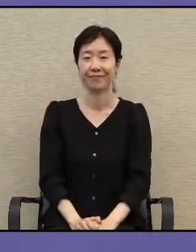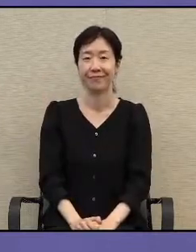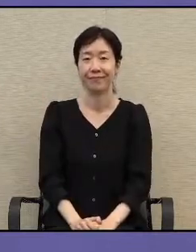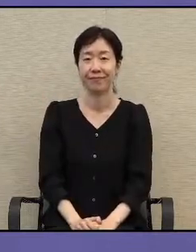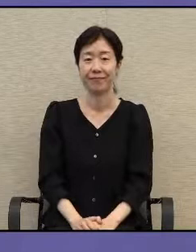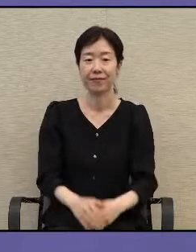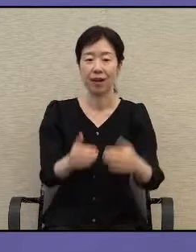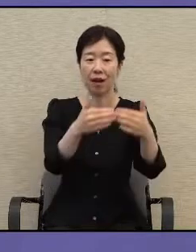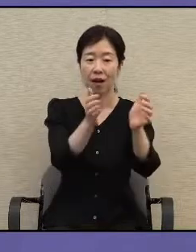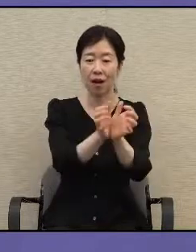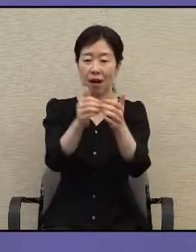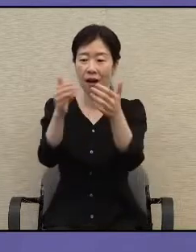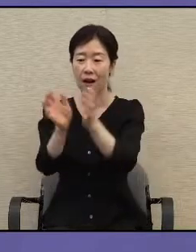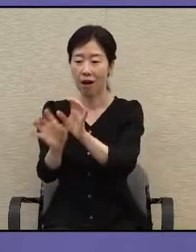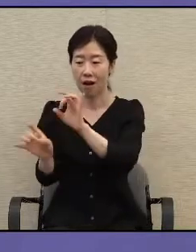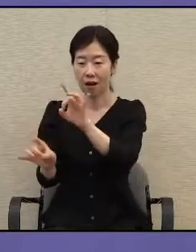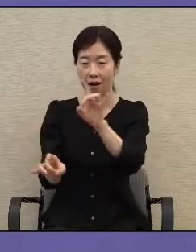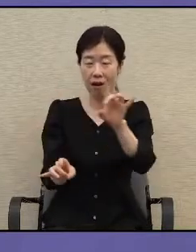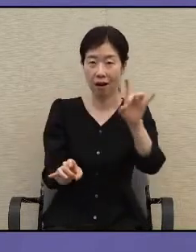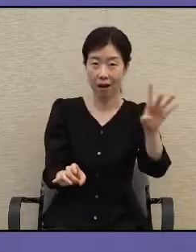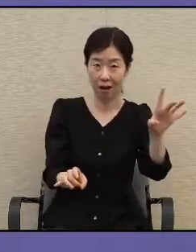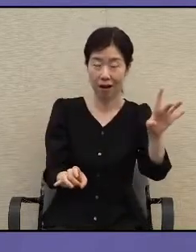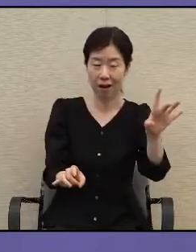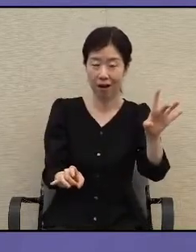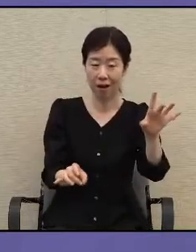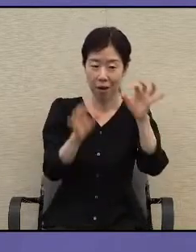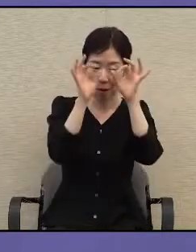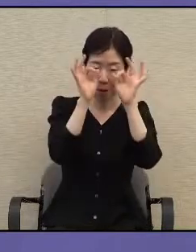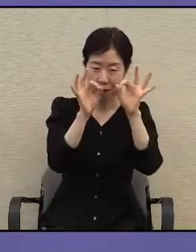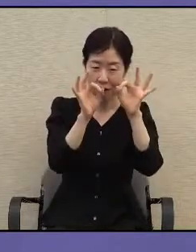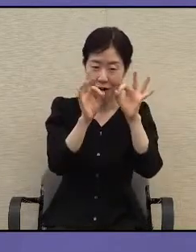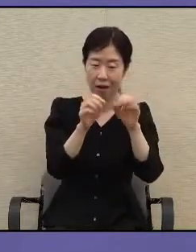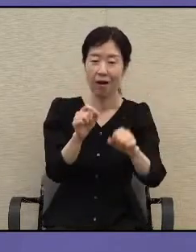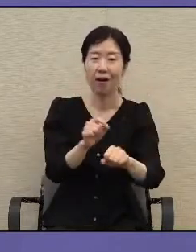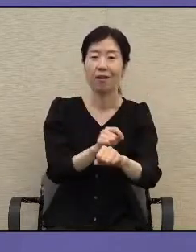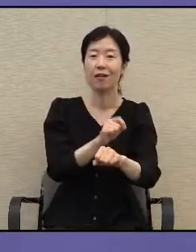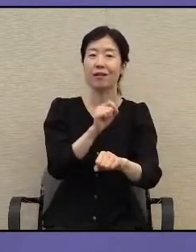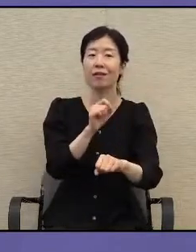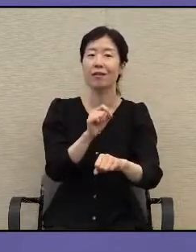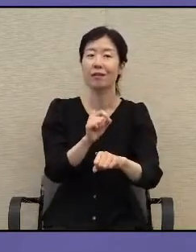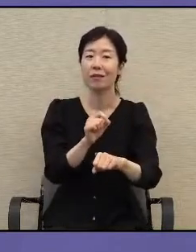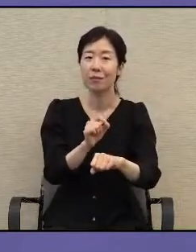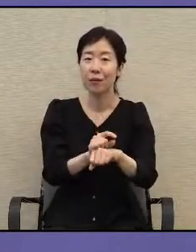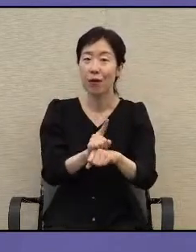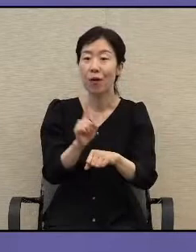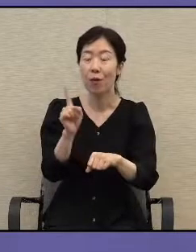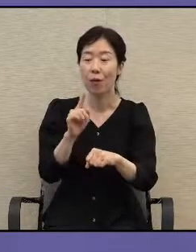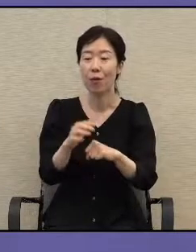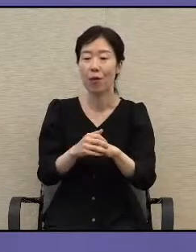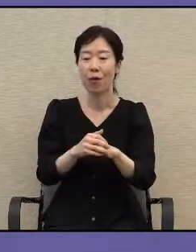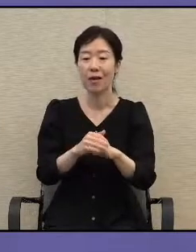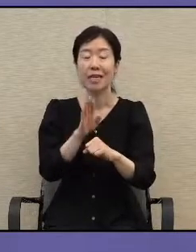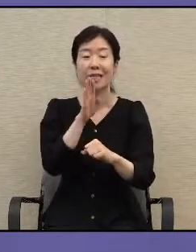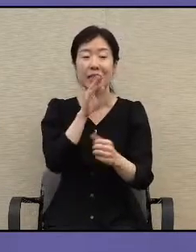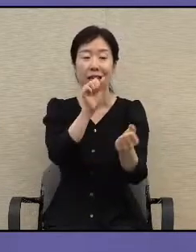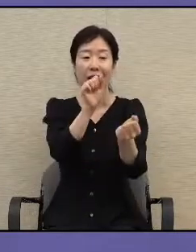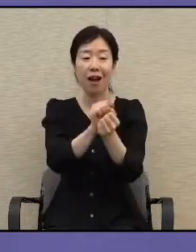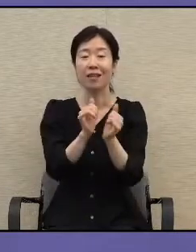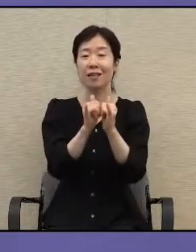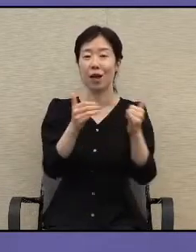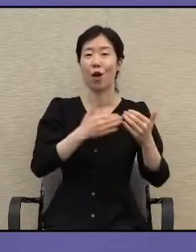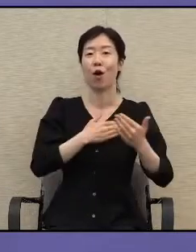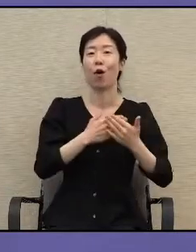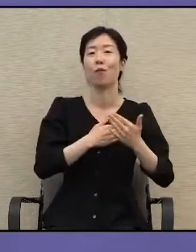결과인데 확진이 되신 분보다 진단 검사만 한 분이 불안이 훨씬 더 높았습니다. 이거 아마 다 공감하실 겁니다.